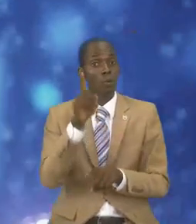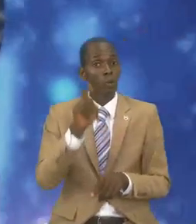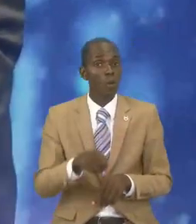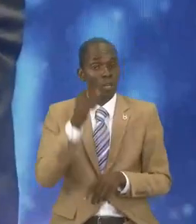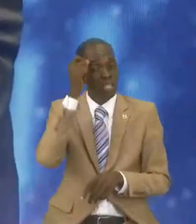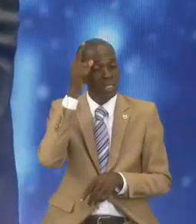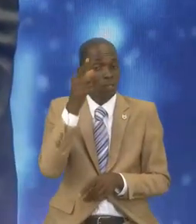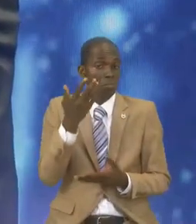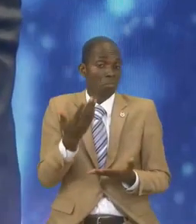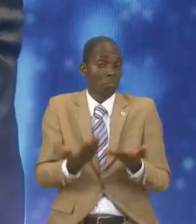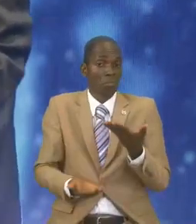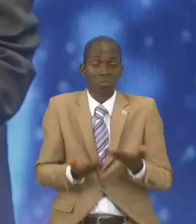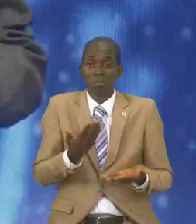Comprenez.